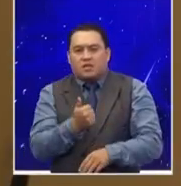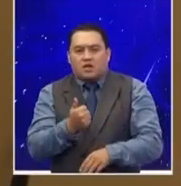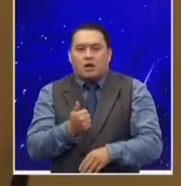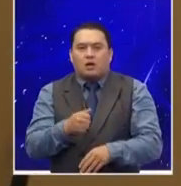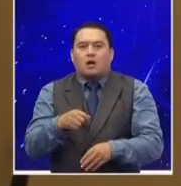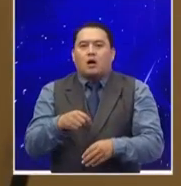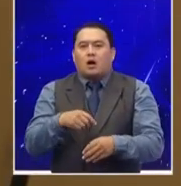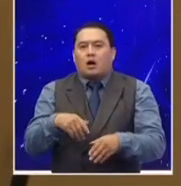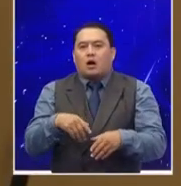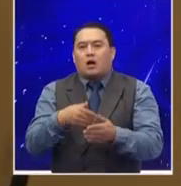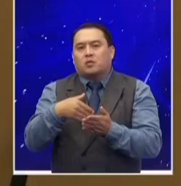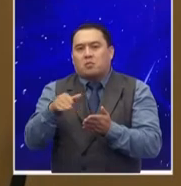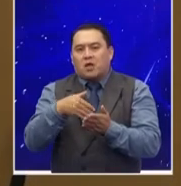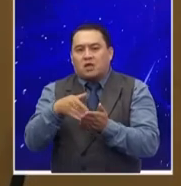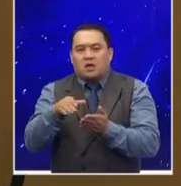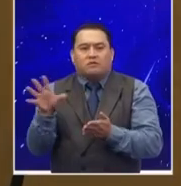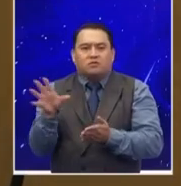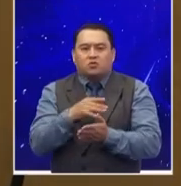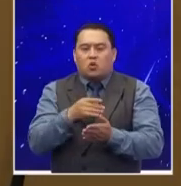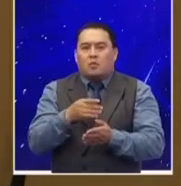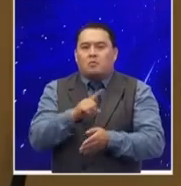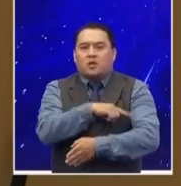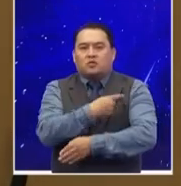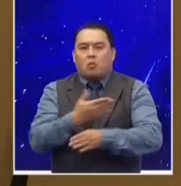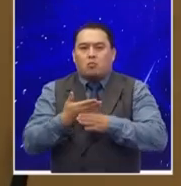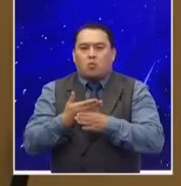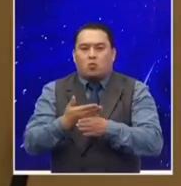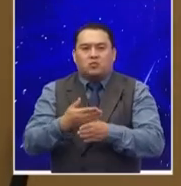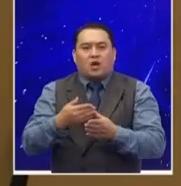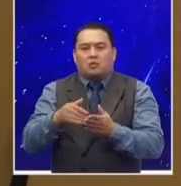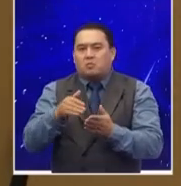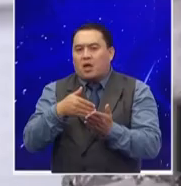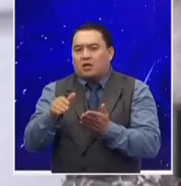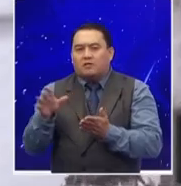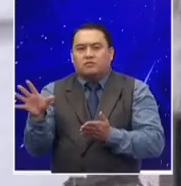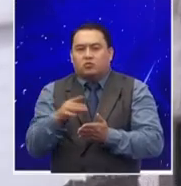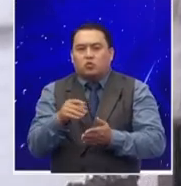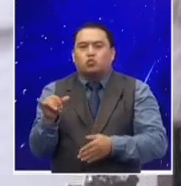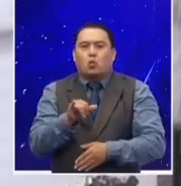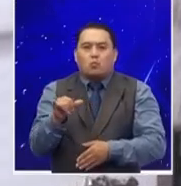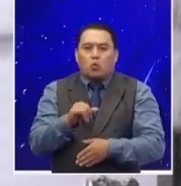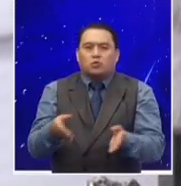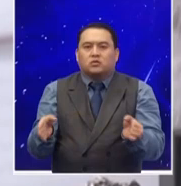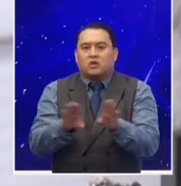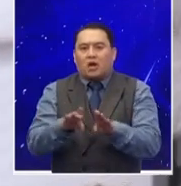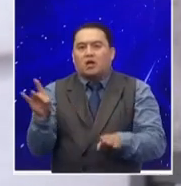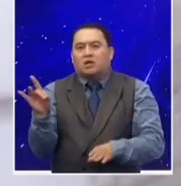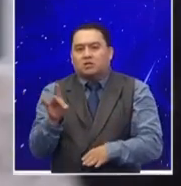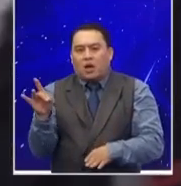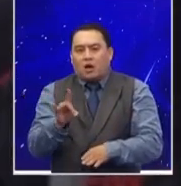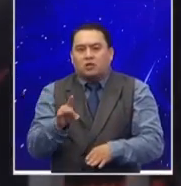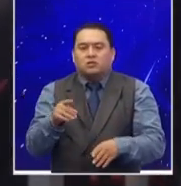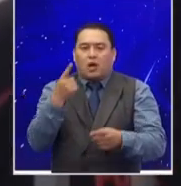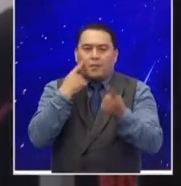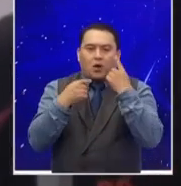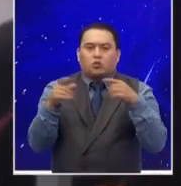страны на 2 недели отменили оказание всей несрочной медицинской помощи. Кроме того, с субботы будут закрыты все рестораны,